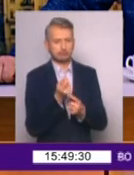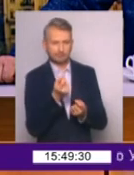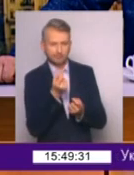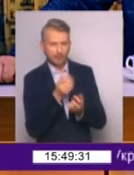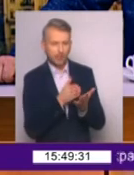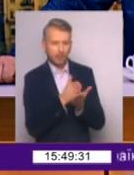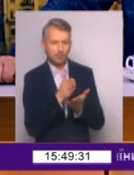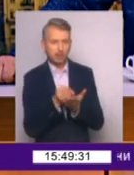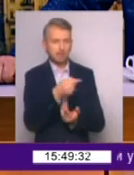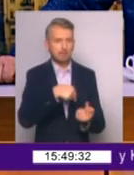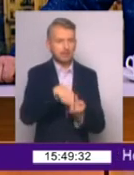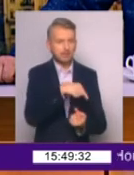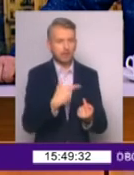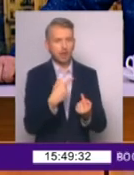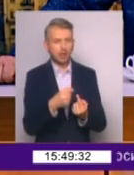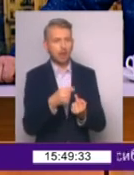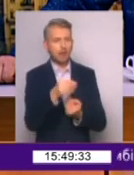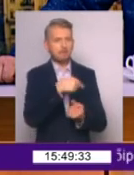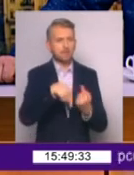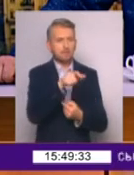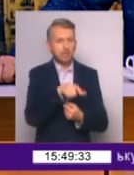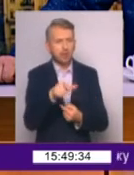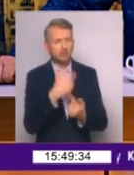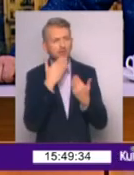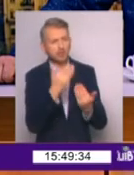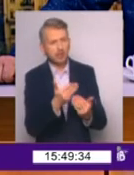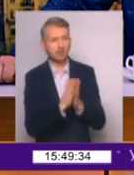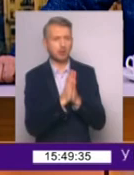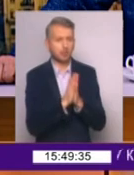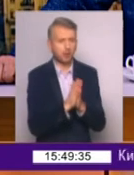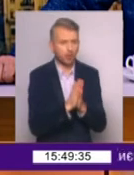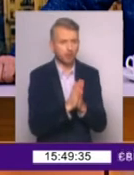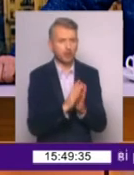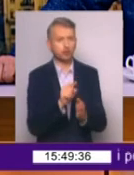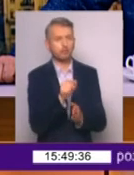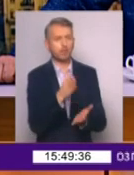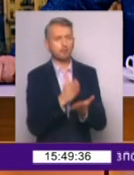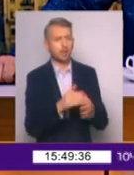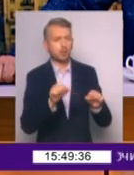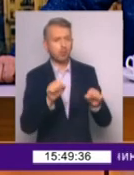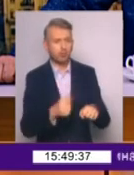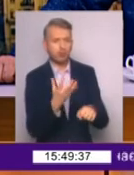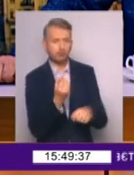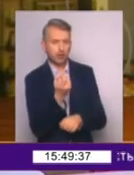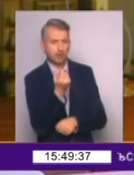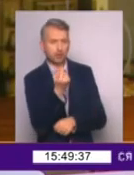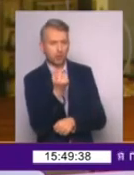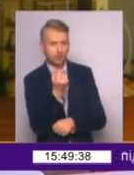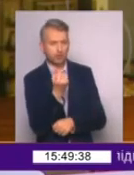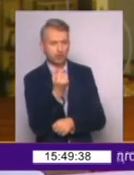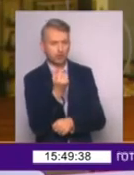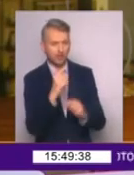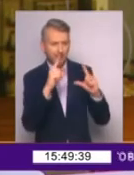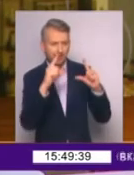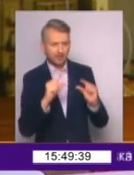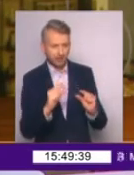де підприємці звертаються і просять, щоб вони мали можливість ще трошечки знижки